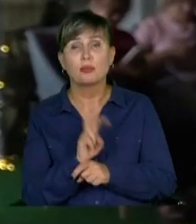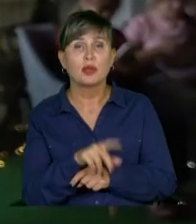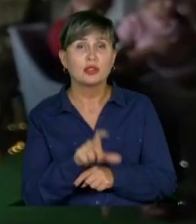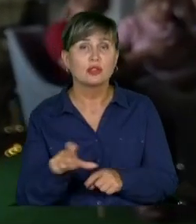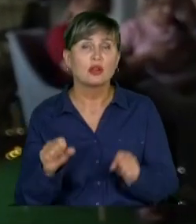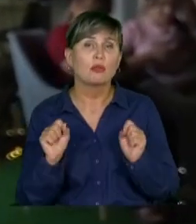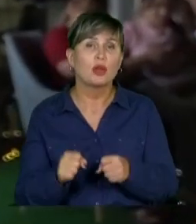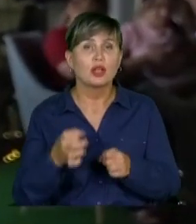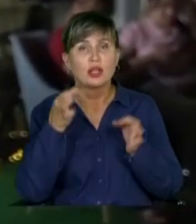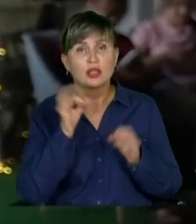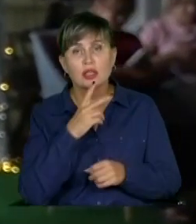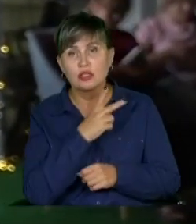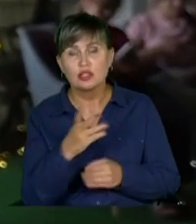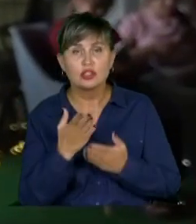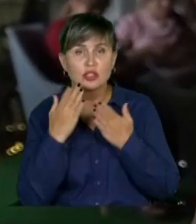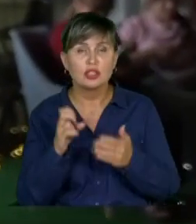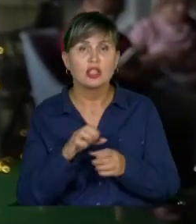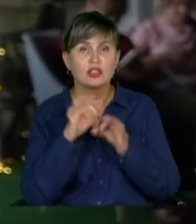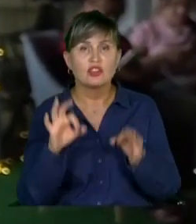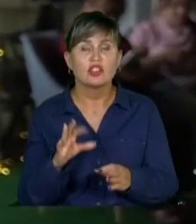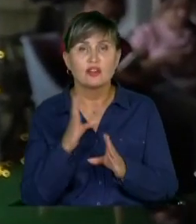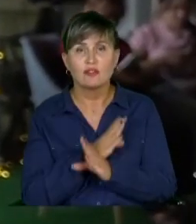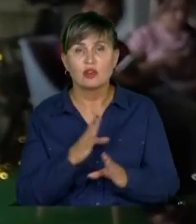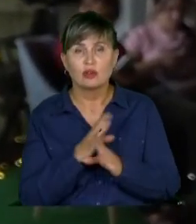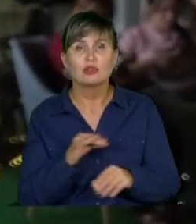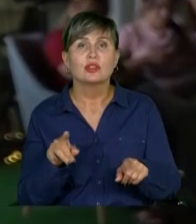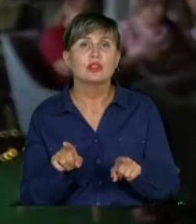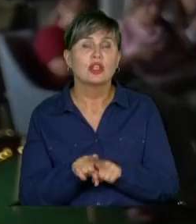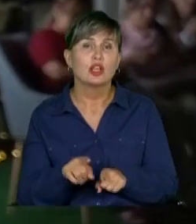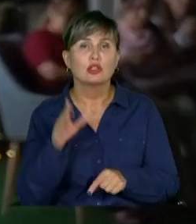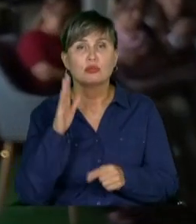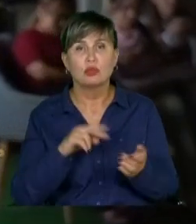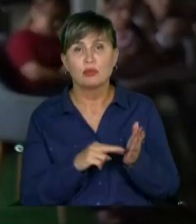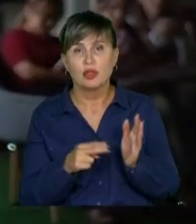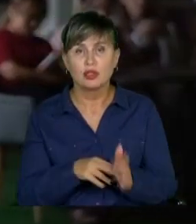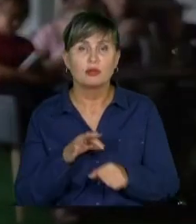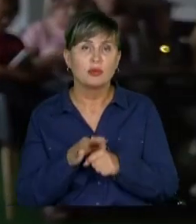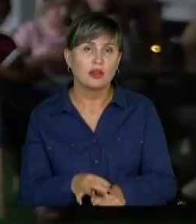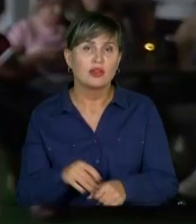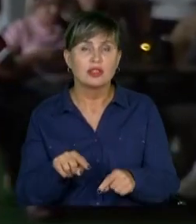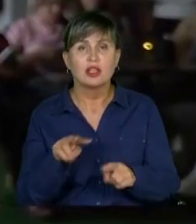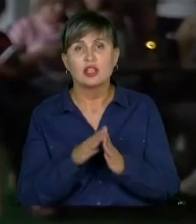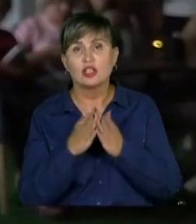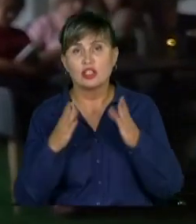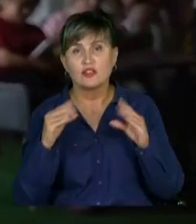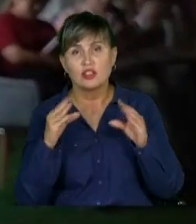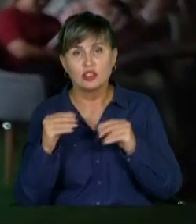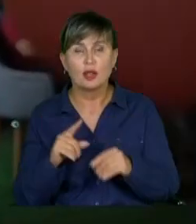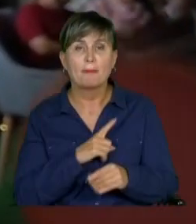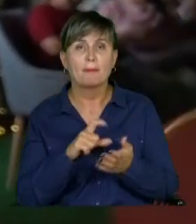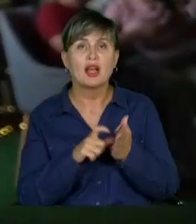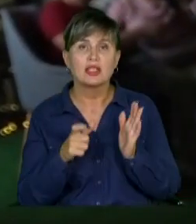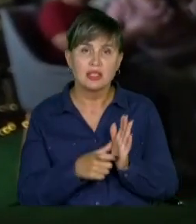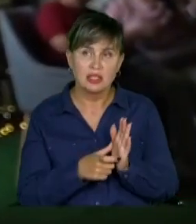могли наслаждаться чтением на свежем воздухе. А также в будущем мы планируем проводить здесь литературные вечера,